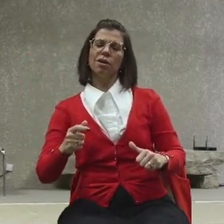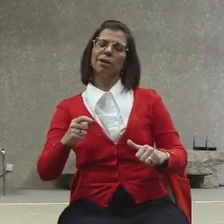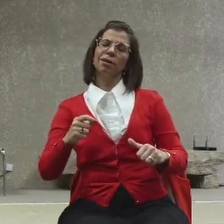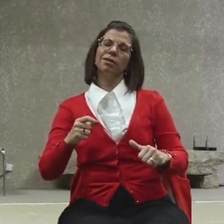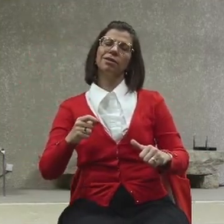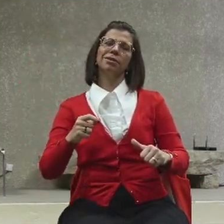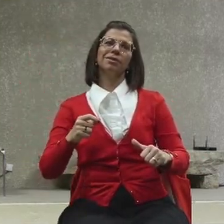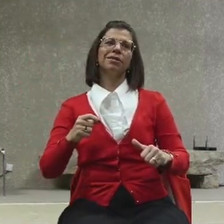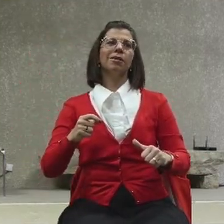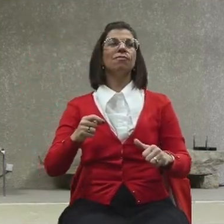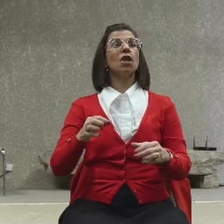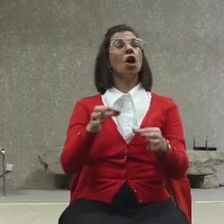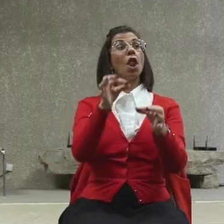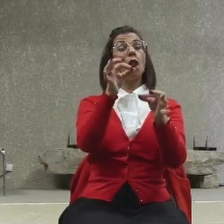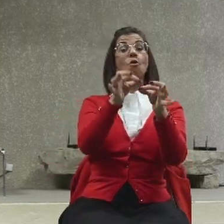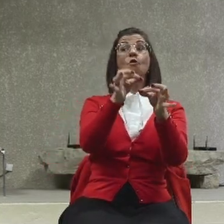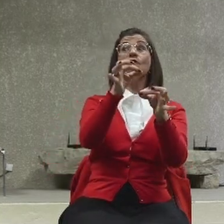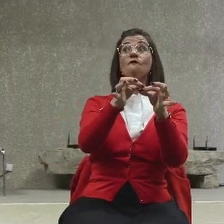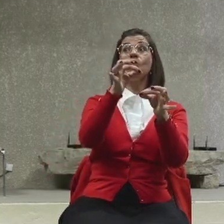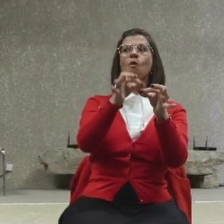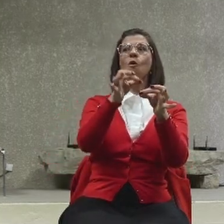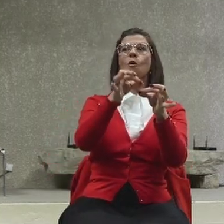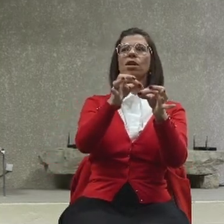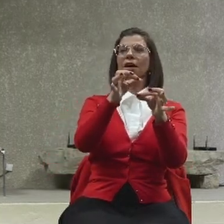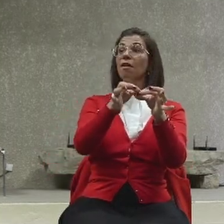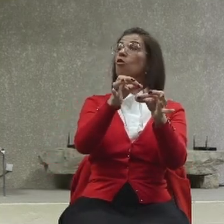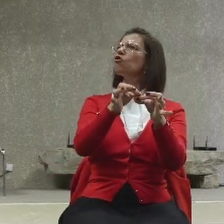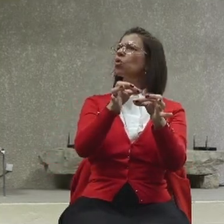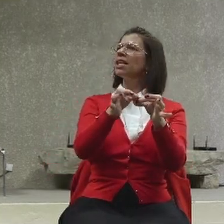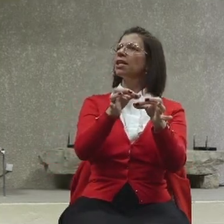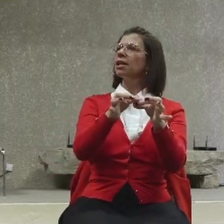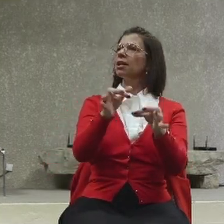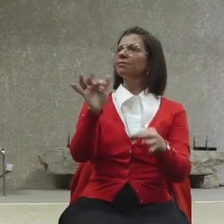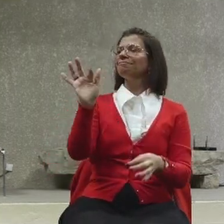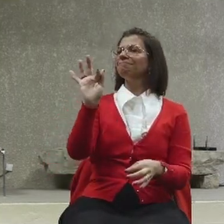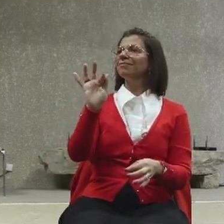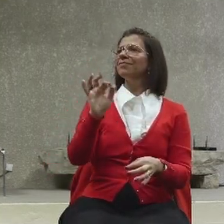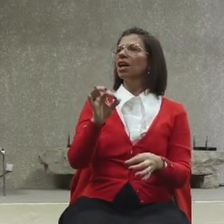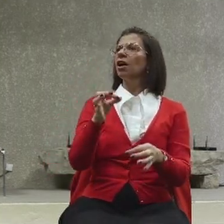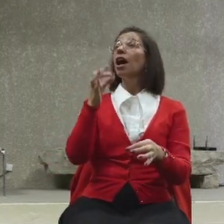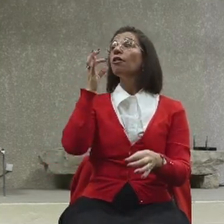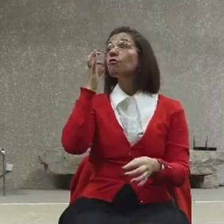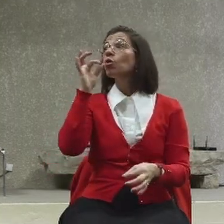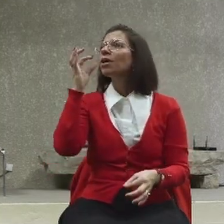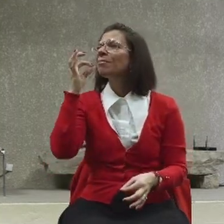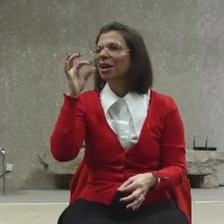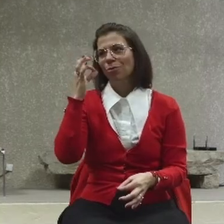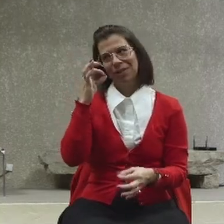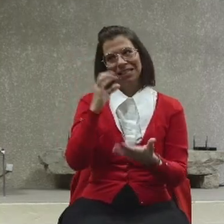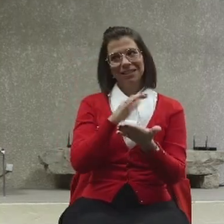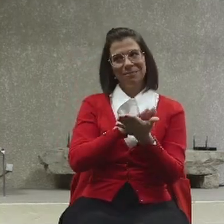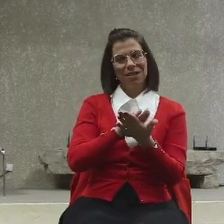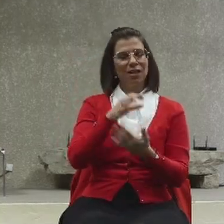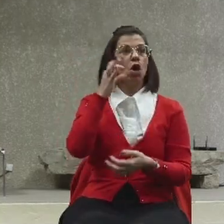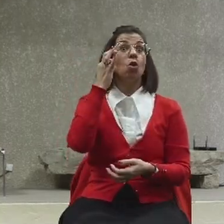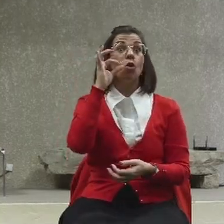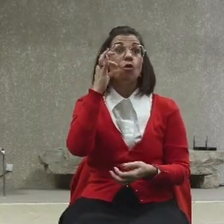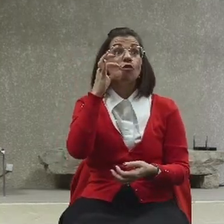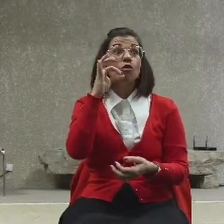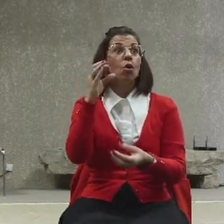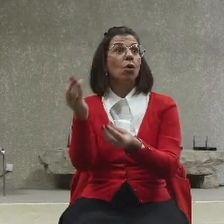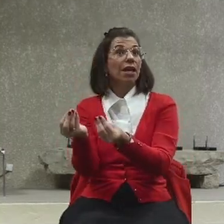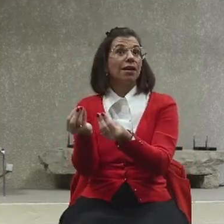blé qui est tombé en terre ne meurt, il reste seul. Mais s'il